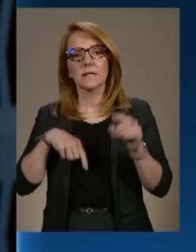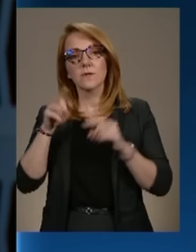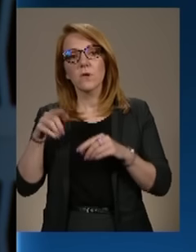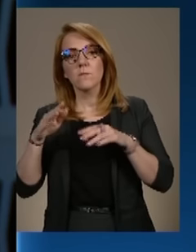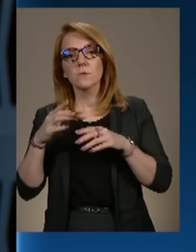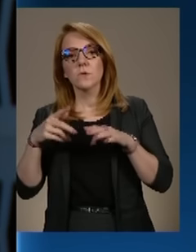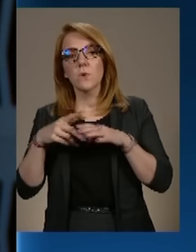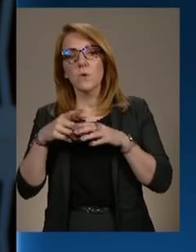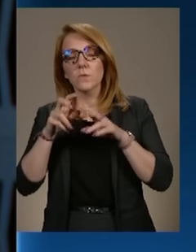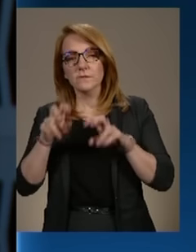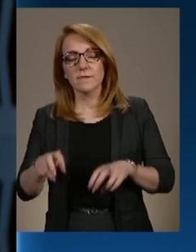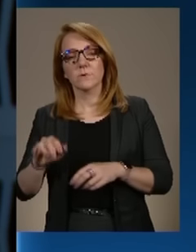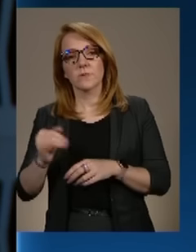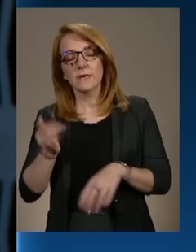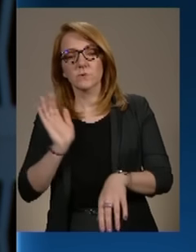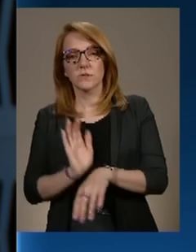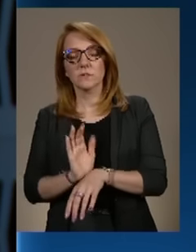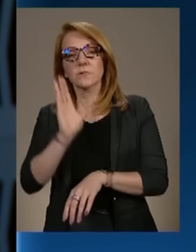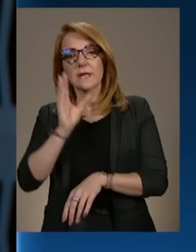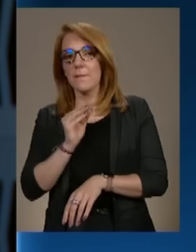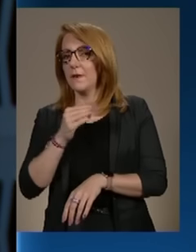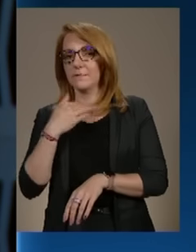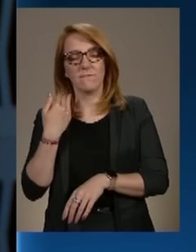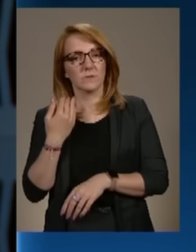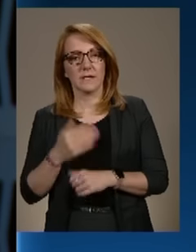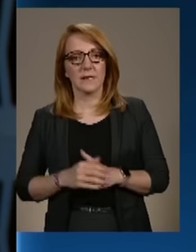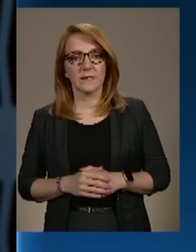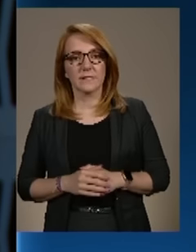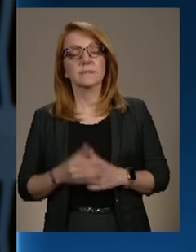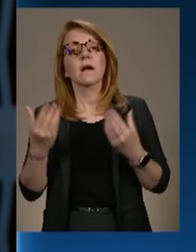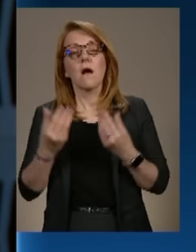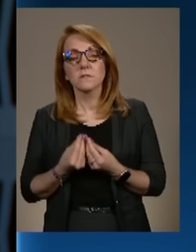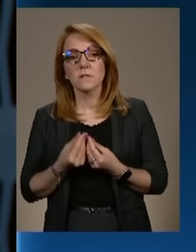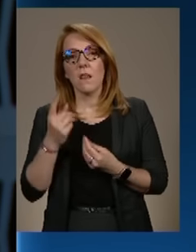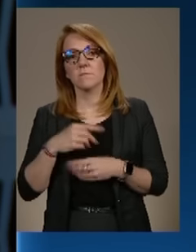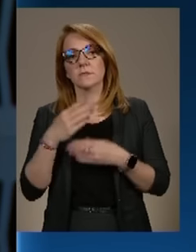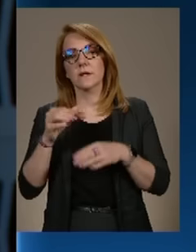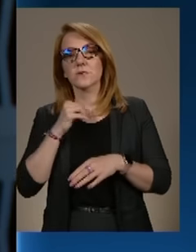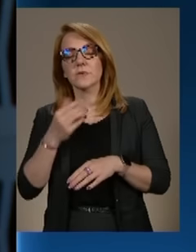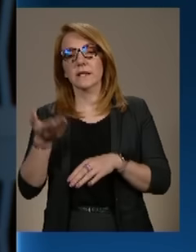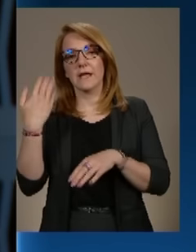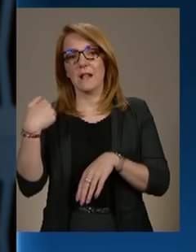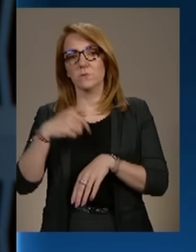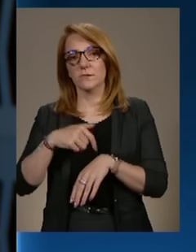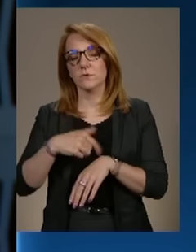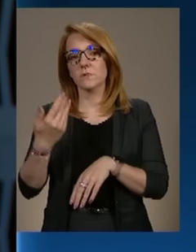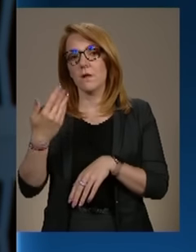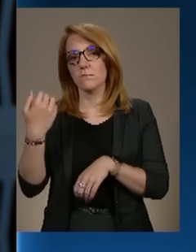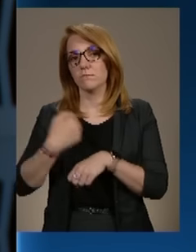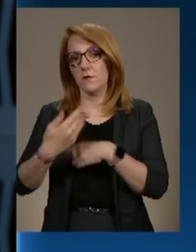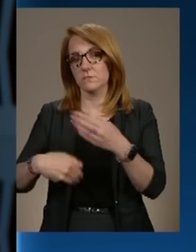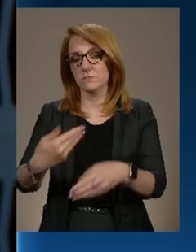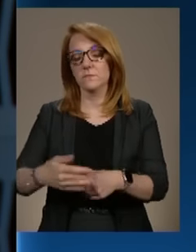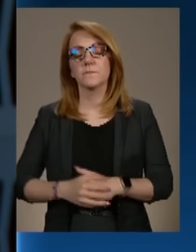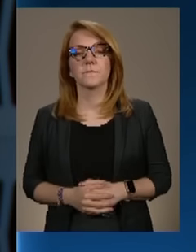jól visszaigazolták hogy az emberek nem voltak elégedettek azzal amit karácsonyenger az elmúlt időszakban véghez vitt